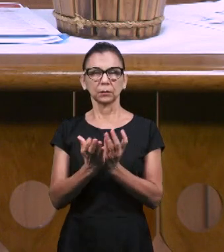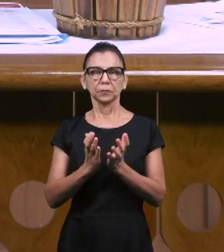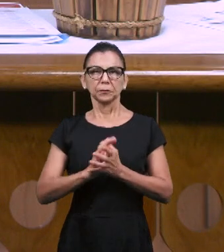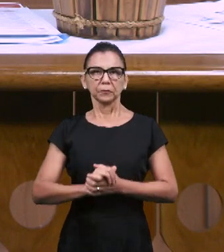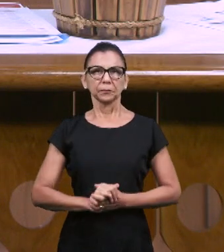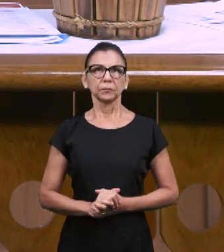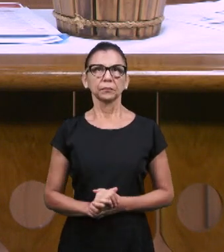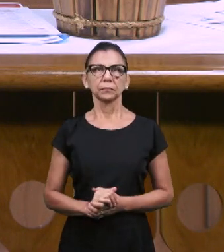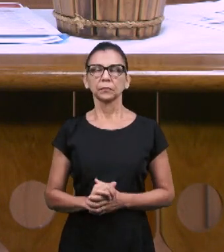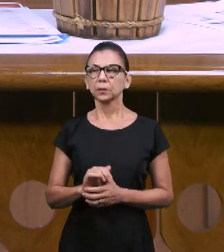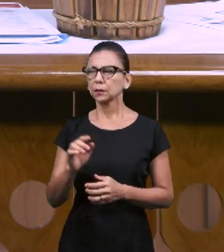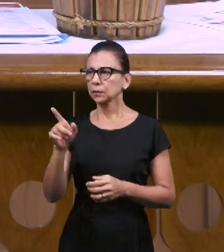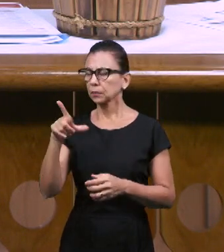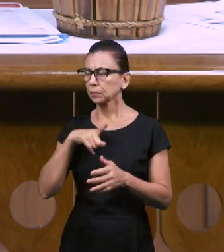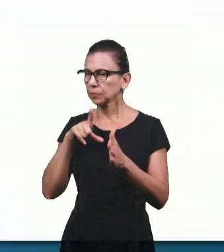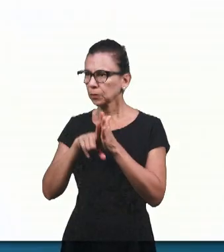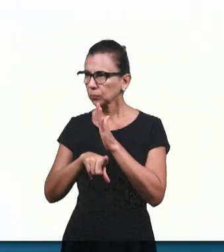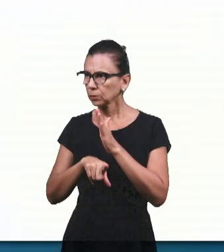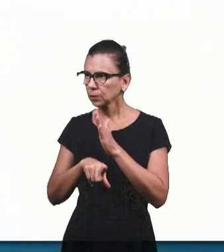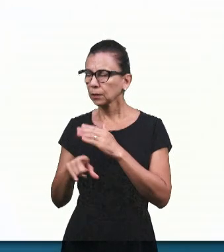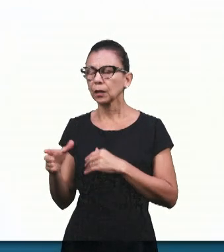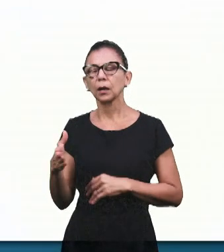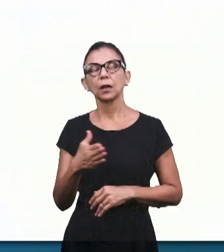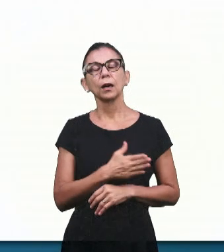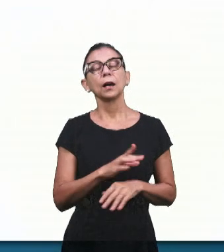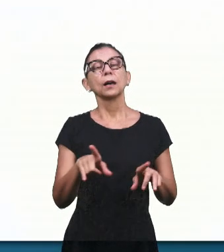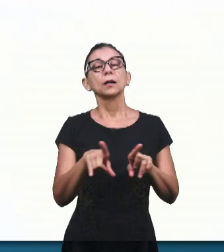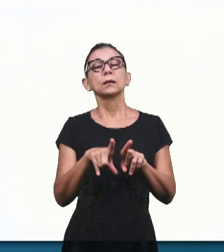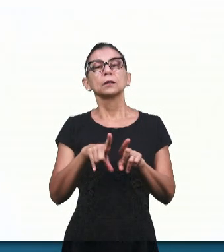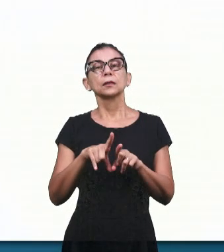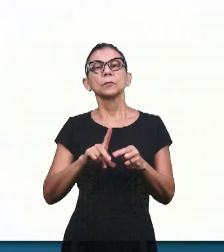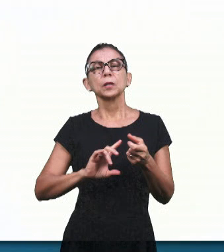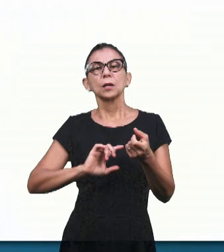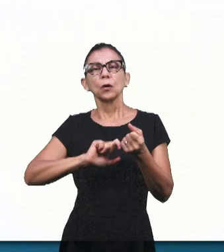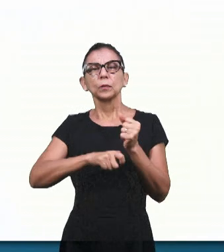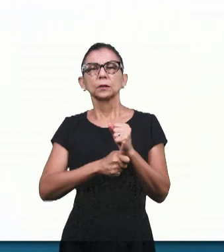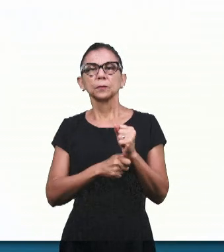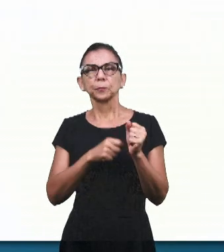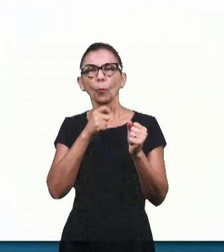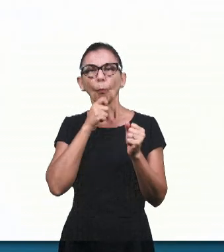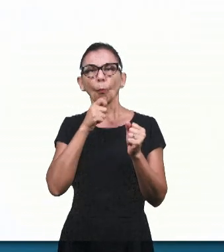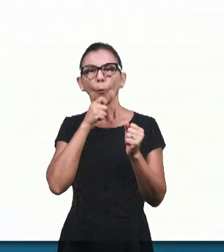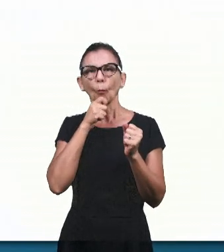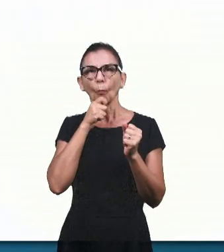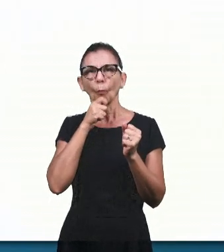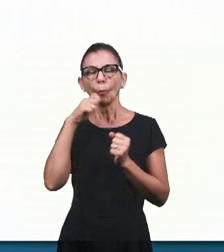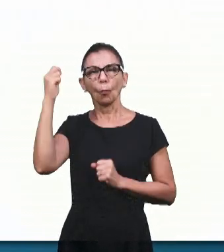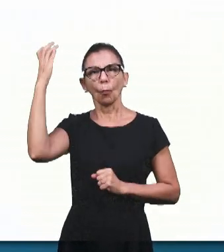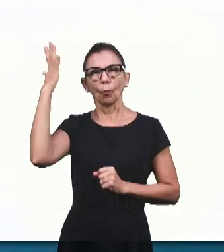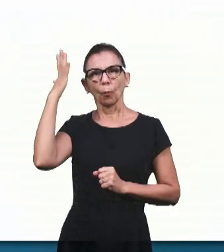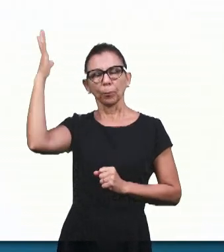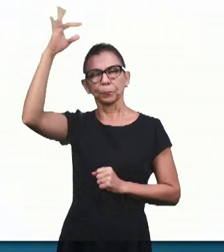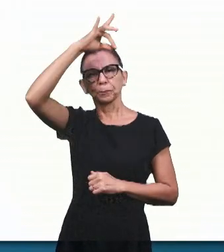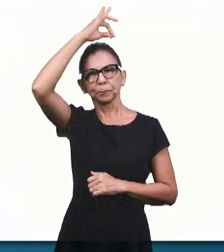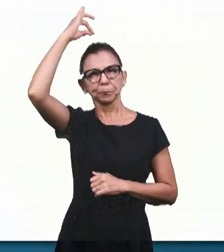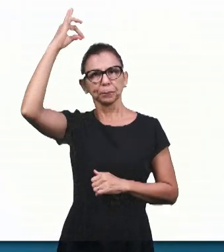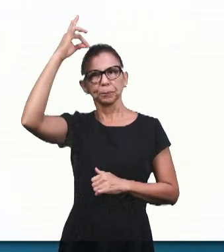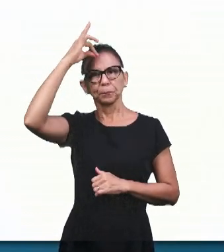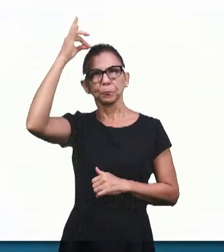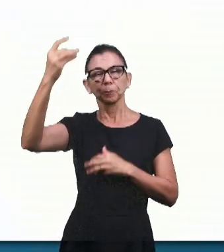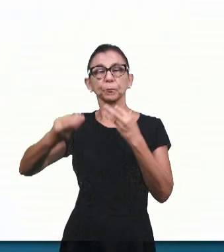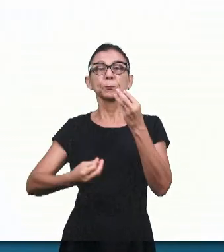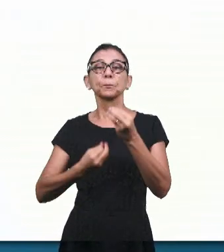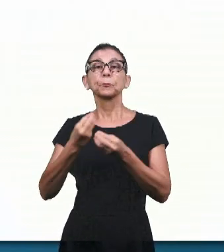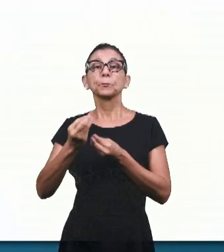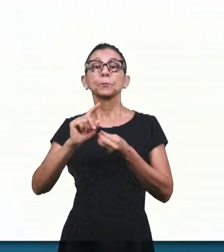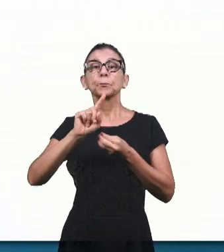question. Comment s'appelle le mystère sans la participation du Saint-Esprit? Le mystère sans la participation du Saint-Esprit